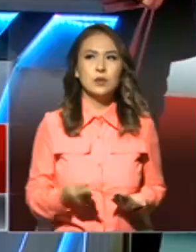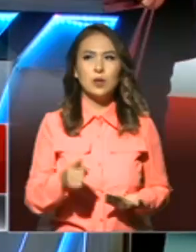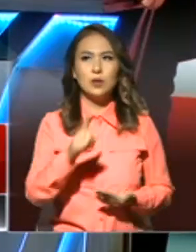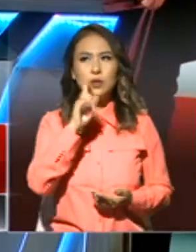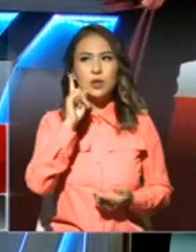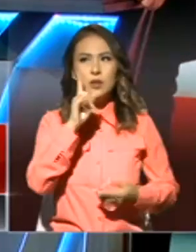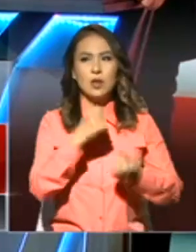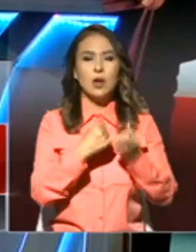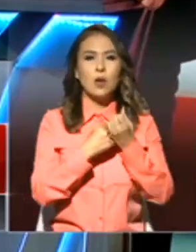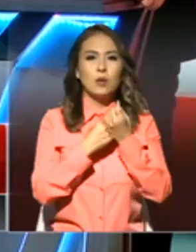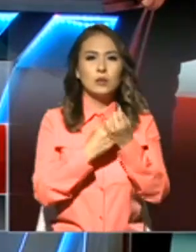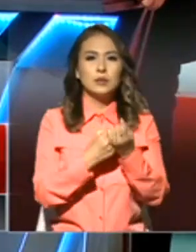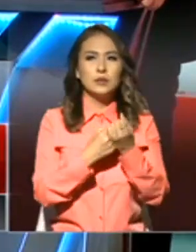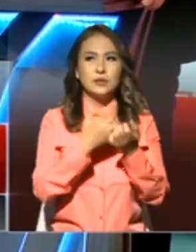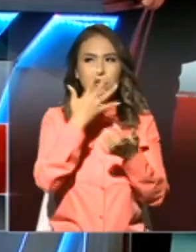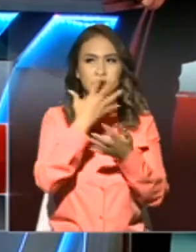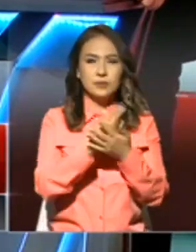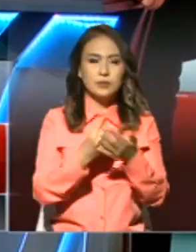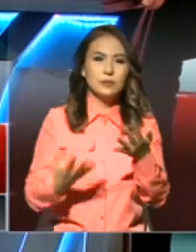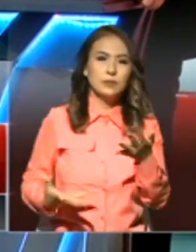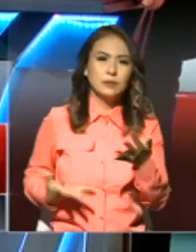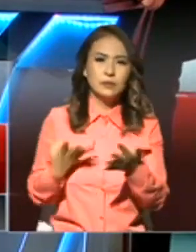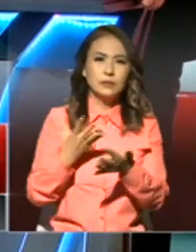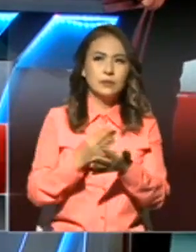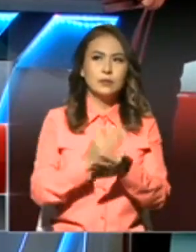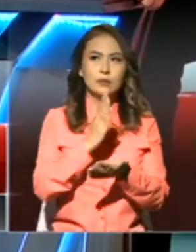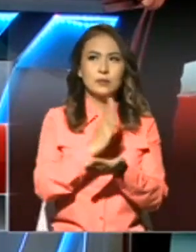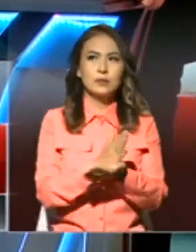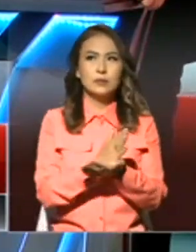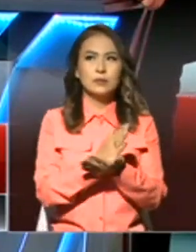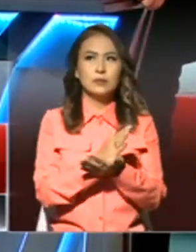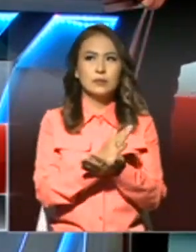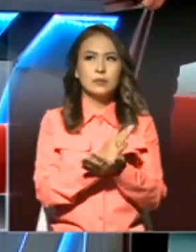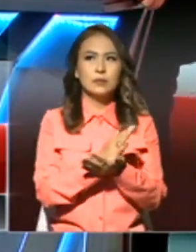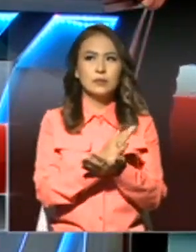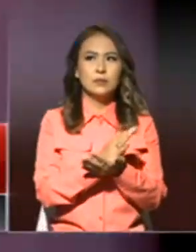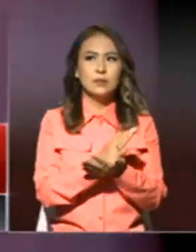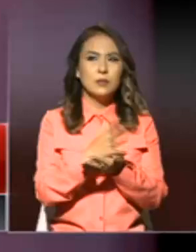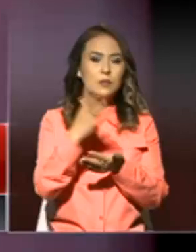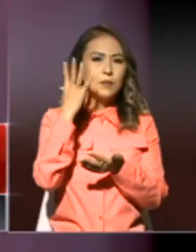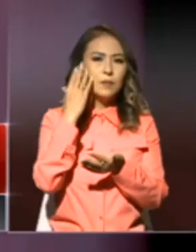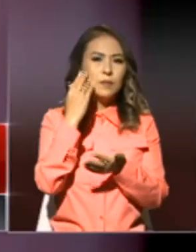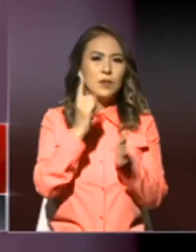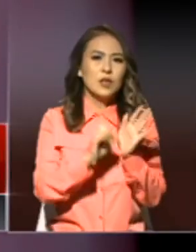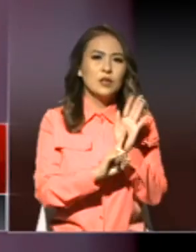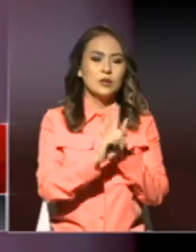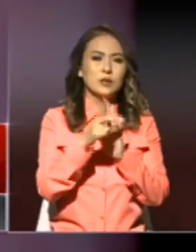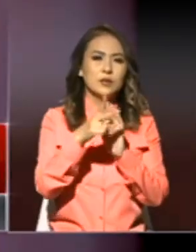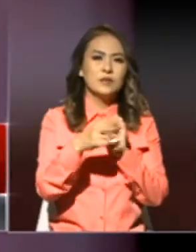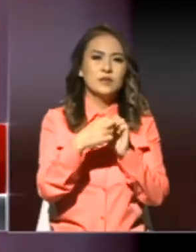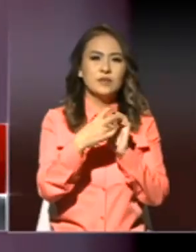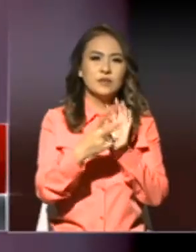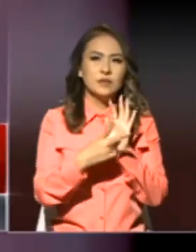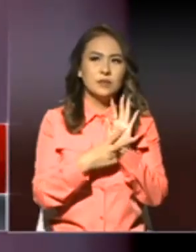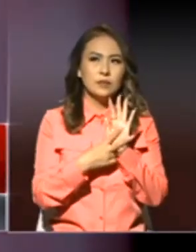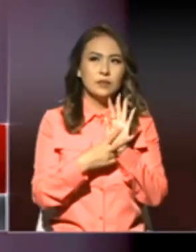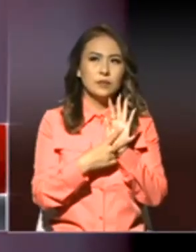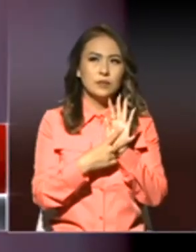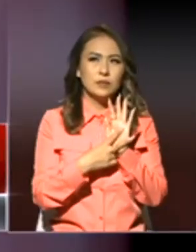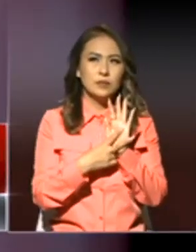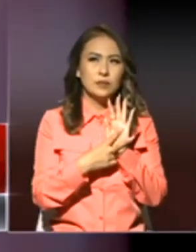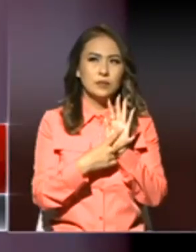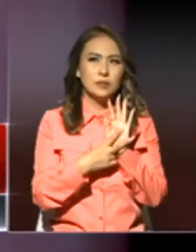қолдауға өз ақшаларын бөліп жатыр. Биылдан бастап. Бұл Алматы жастарынан басталды, 17 жылдан бастап. Одан кейін